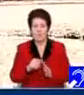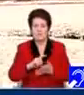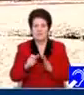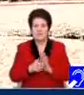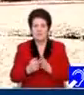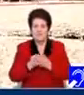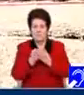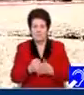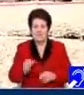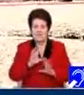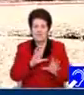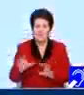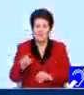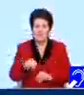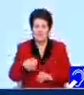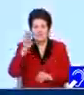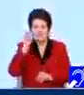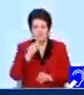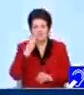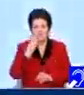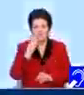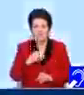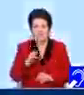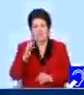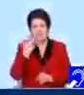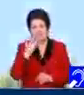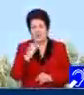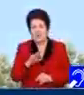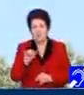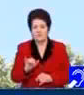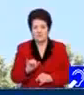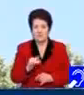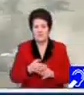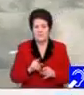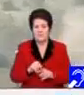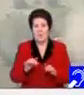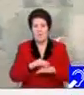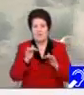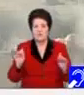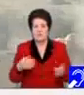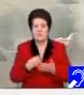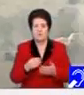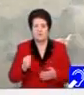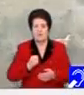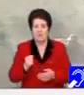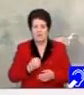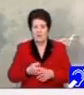bază în securitatea Moldovei, NATO, România și Statele Unite ale Americii, și totodată prevede o majorare a bugetului armatei